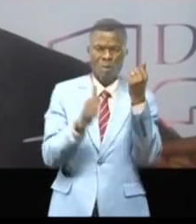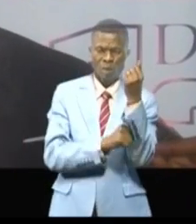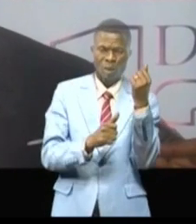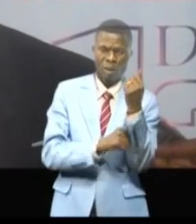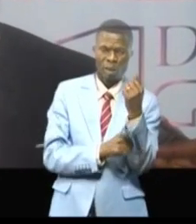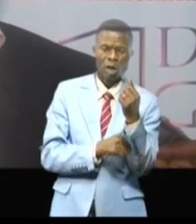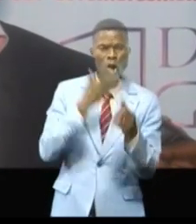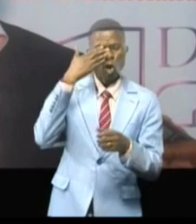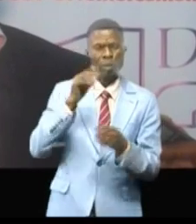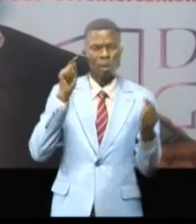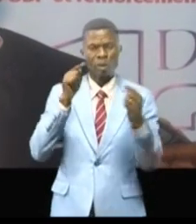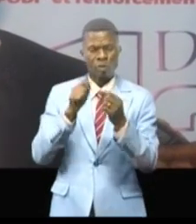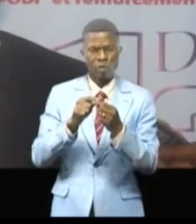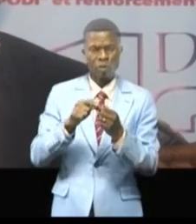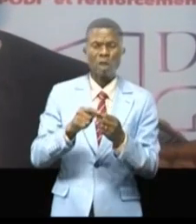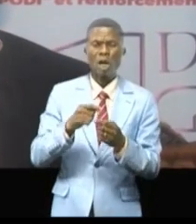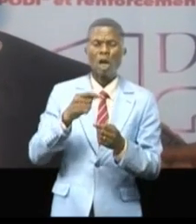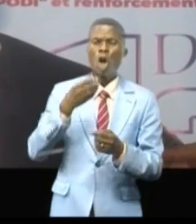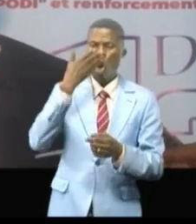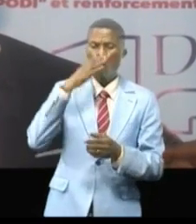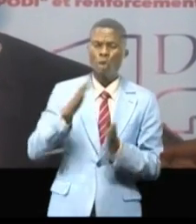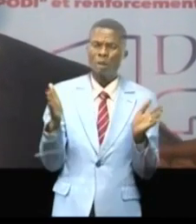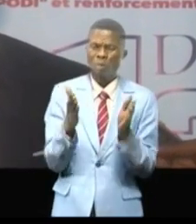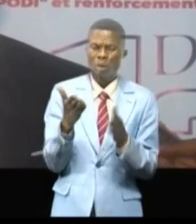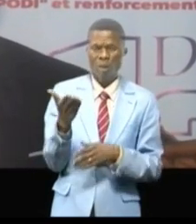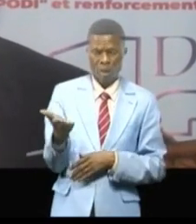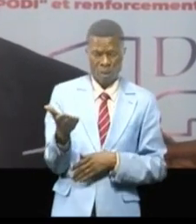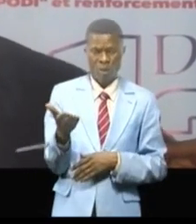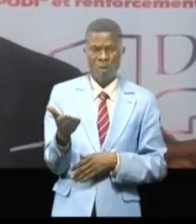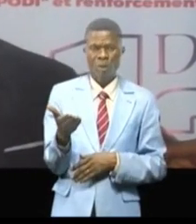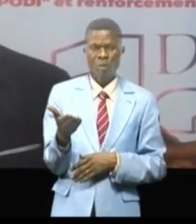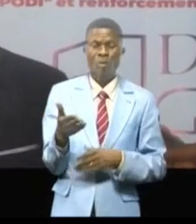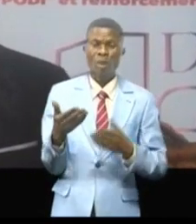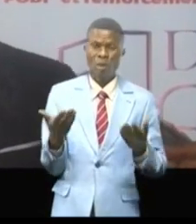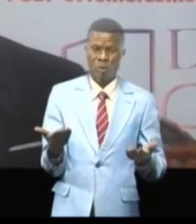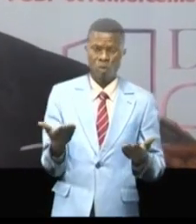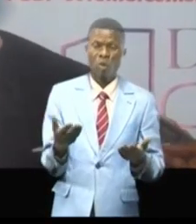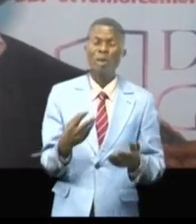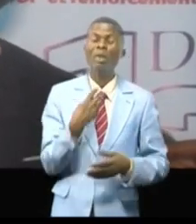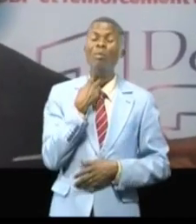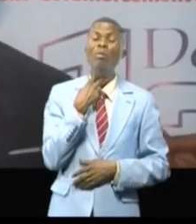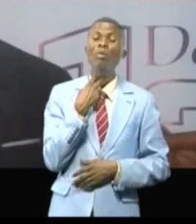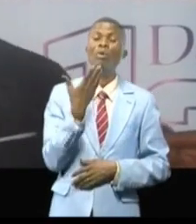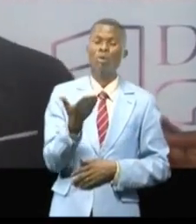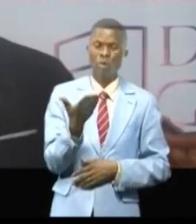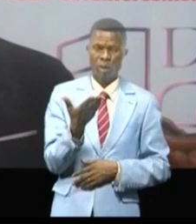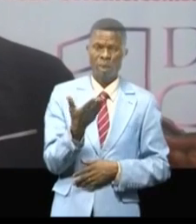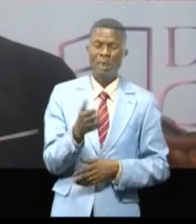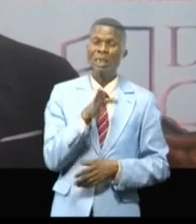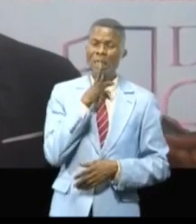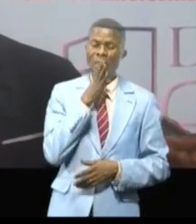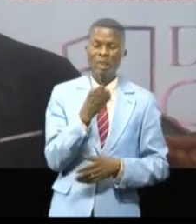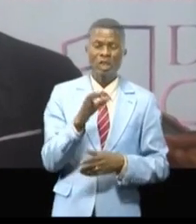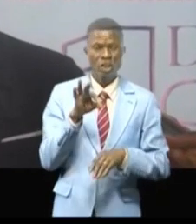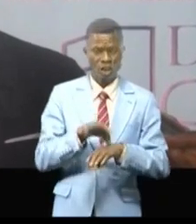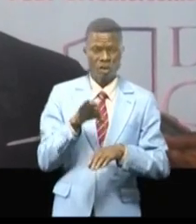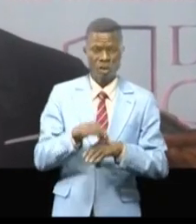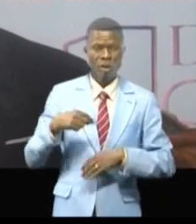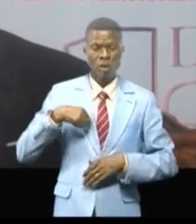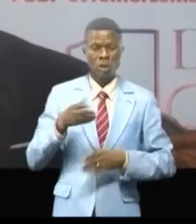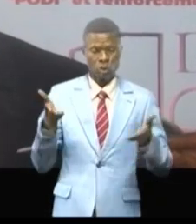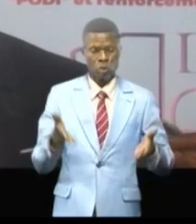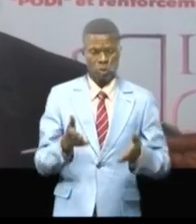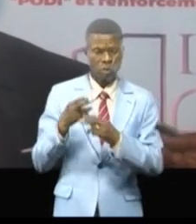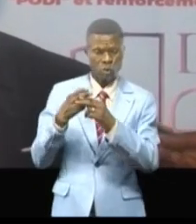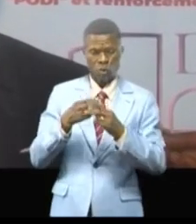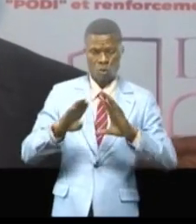vers les centres de formation sanitaire. Donc ça pose des tout petits problèmes. Heureusement que nous sommes là derrière tout ça